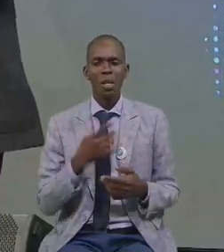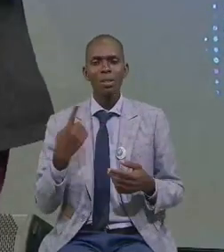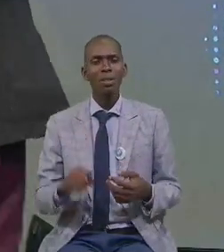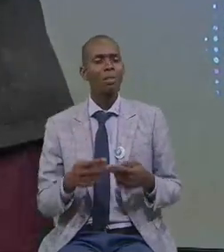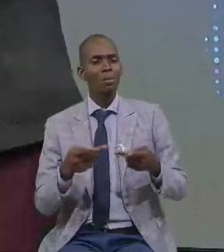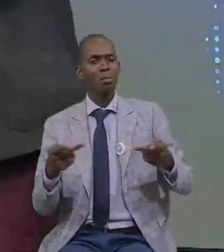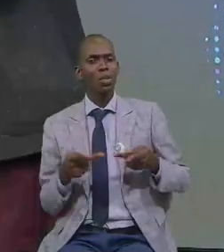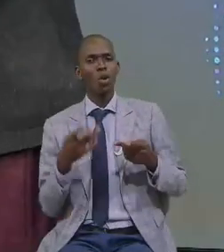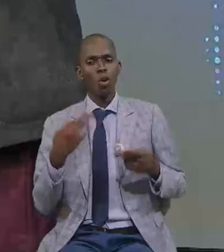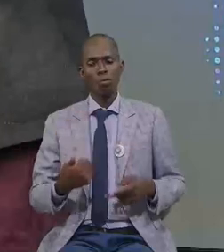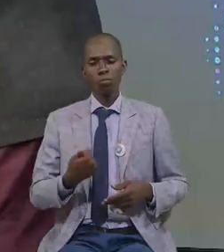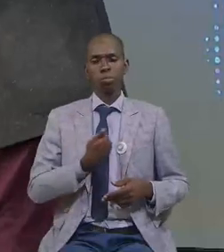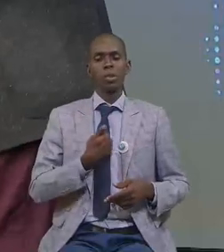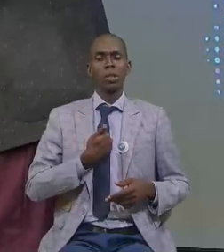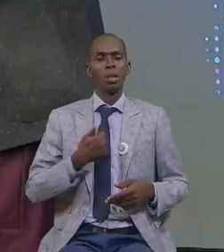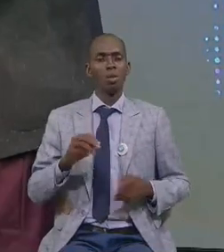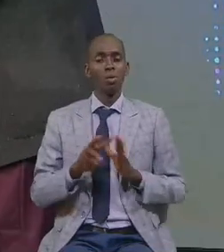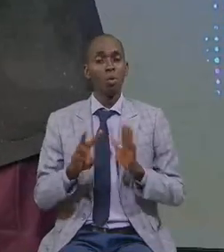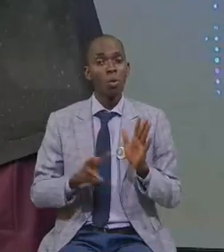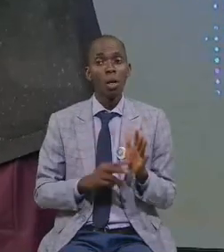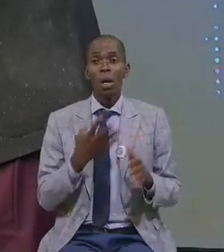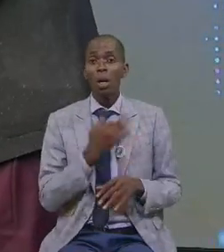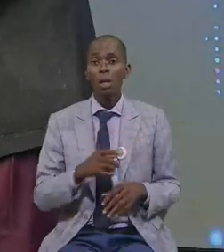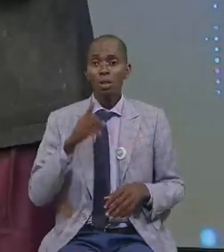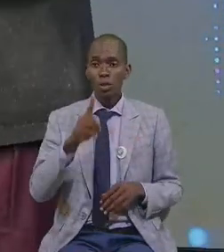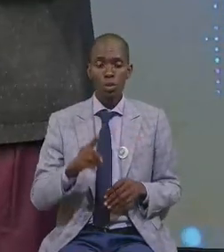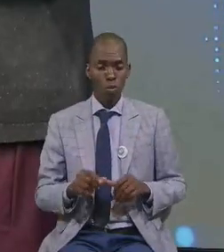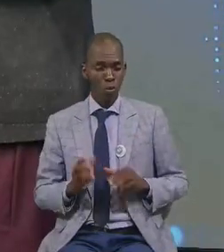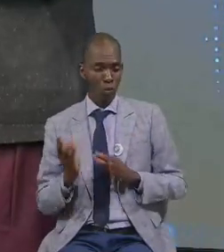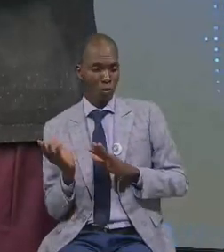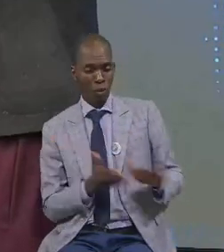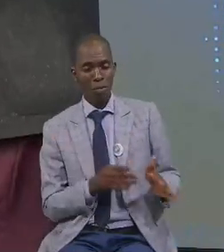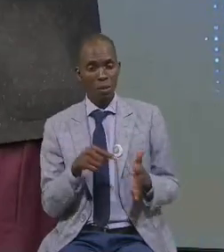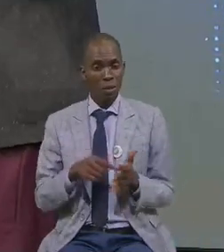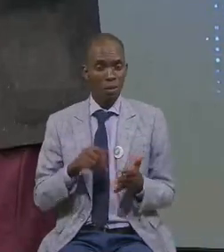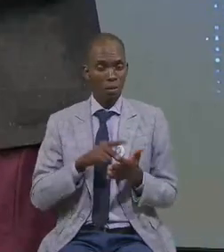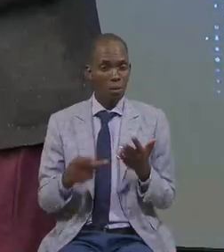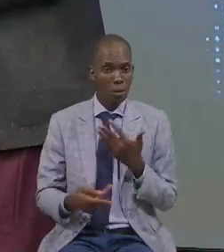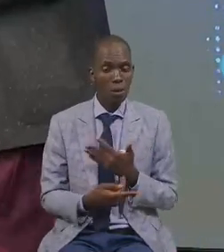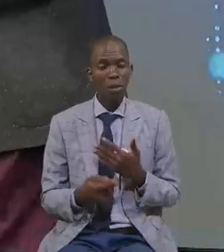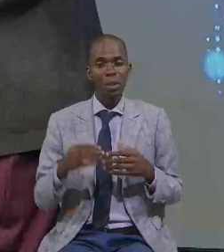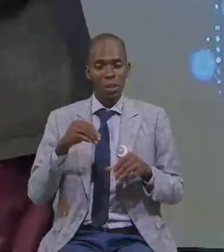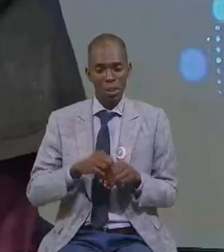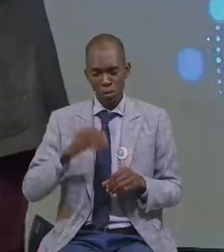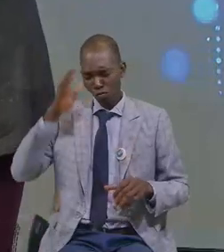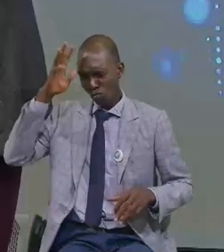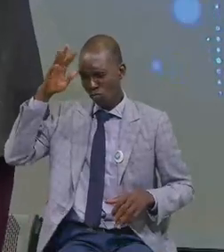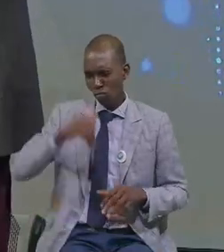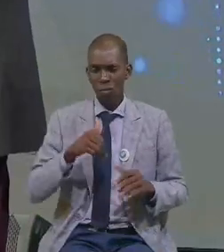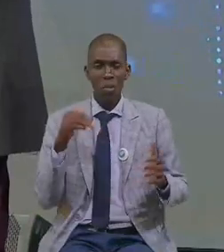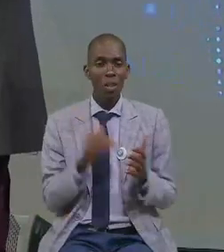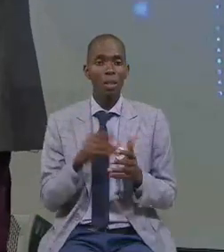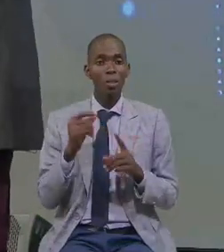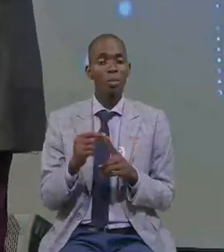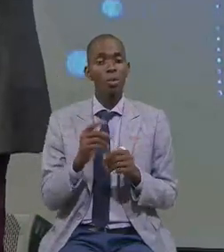trône de la rébellion, et tu règnes. Et tu règnes, tu vis dans la rébellion après la croisade contre le